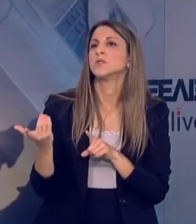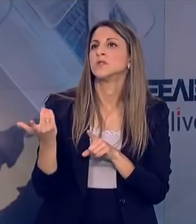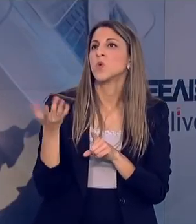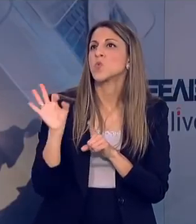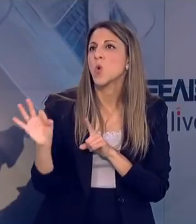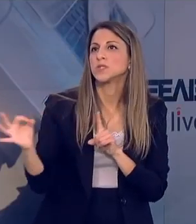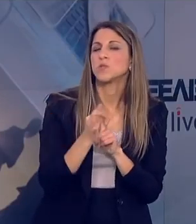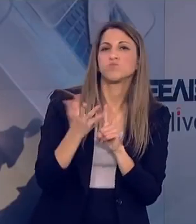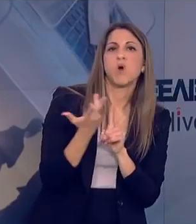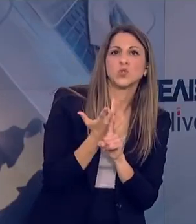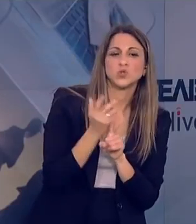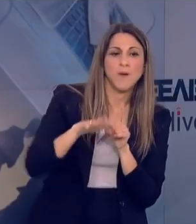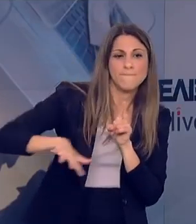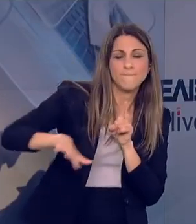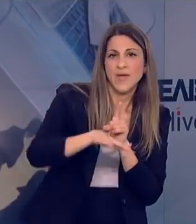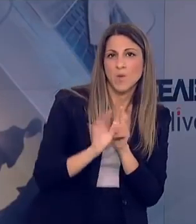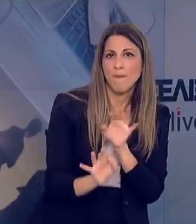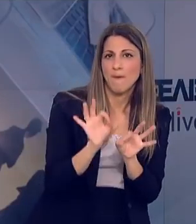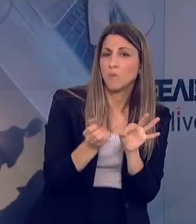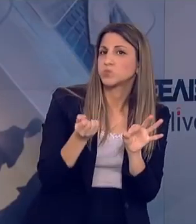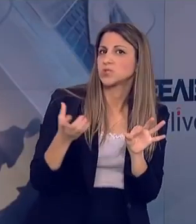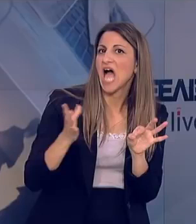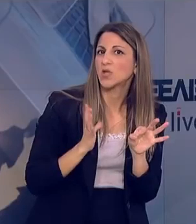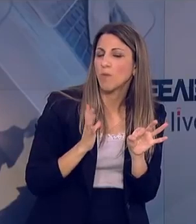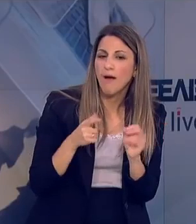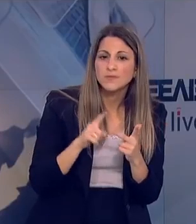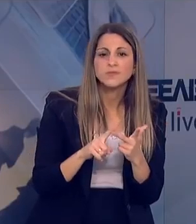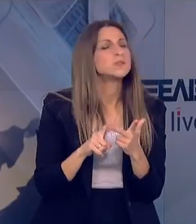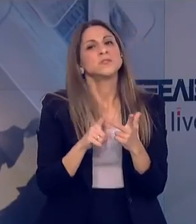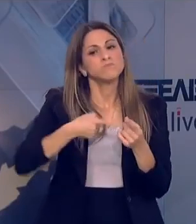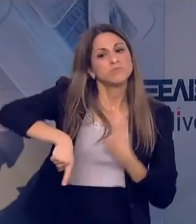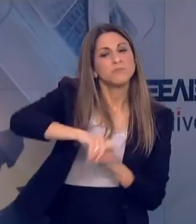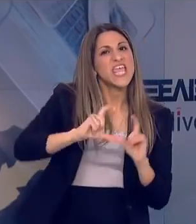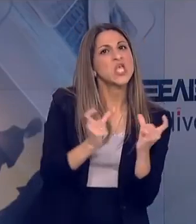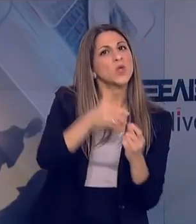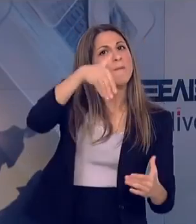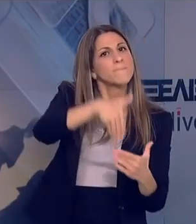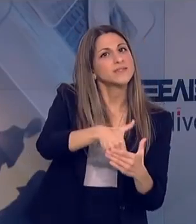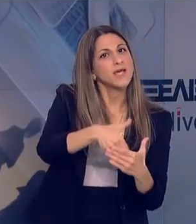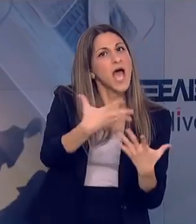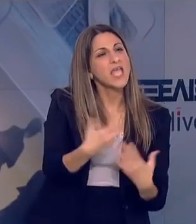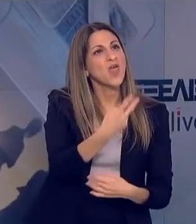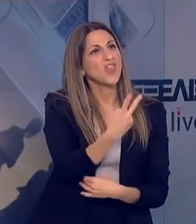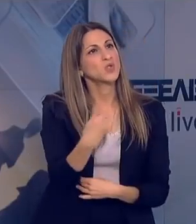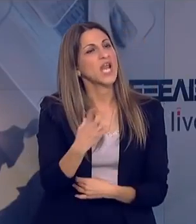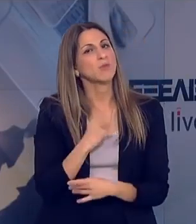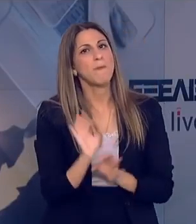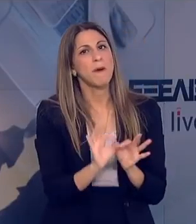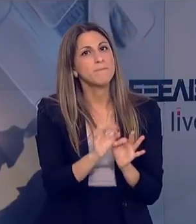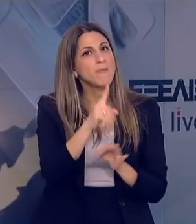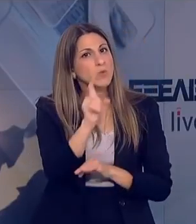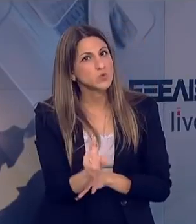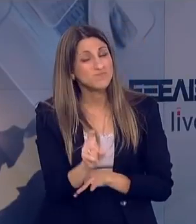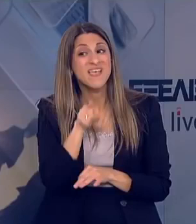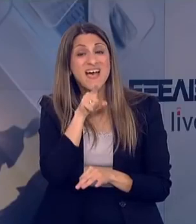αν προέρχονται από κάποια τοπική επιδημία, αν ανήκουν σε ένα γνωστό κύκλο επαφών. Και αυτό καμιά φορά καθυστερεί. Άρα αυτή η